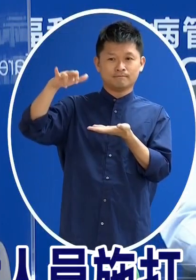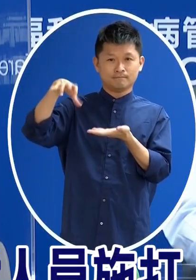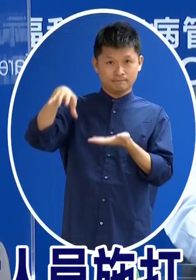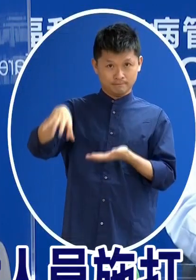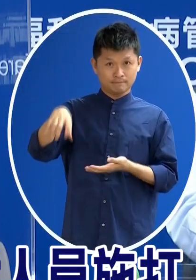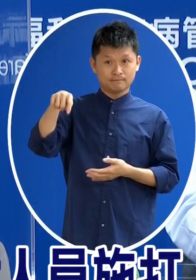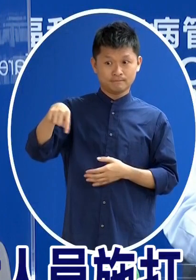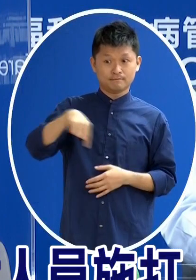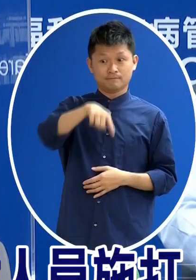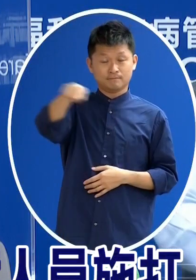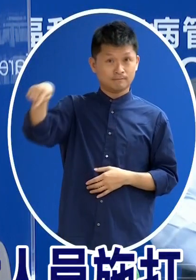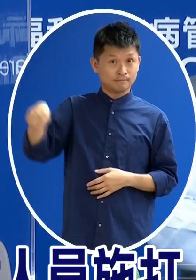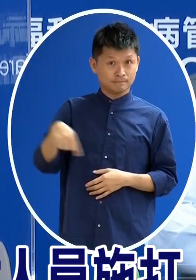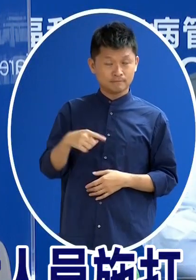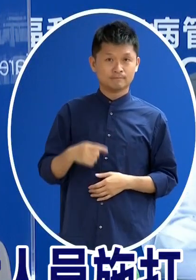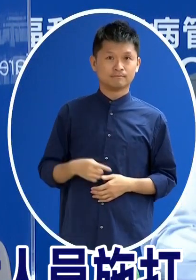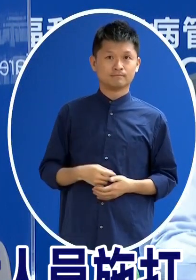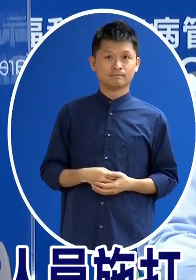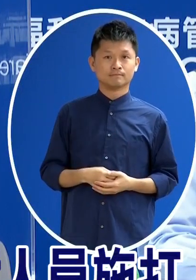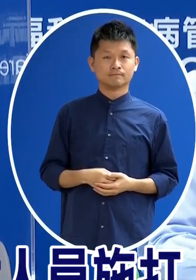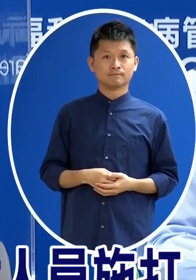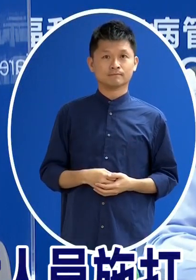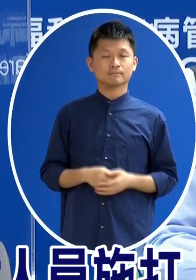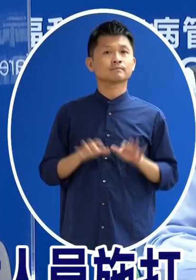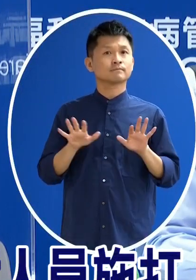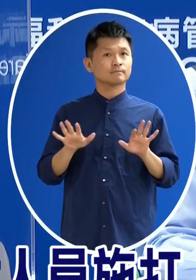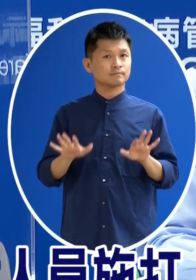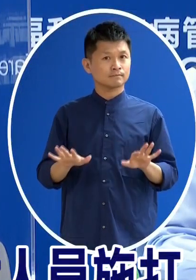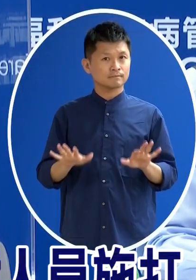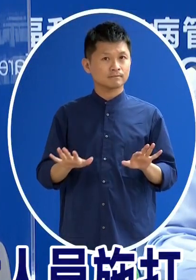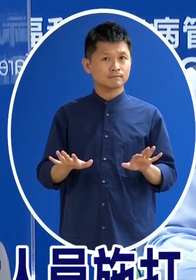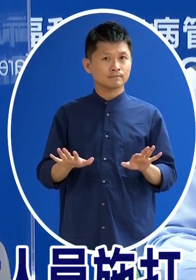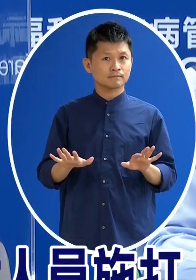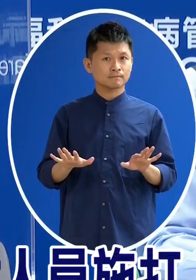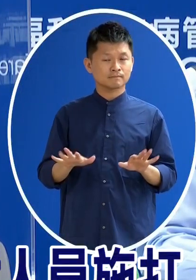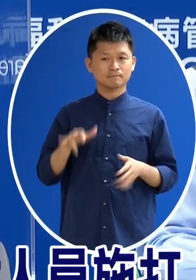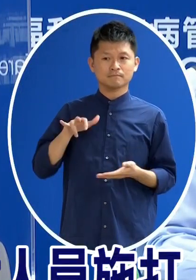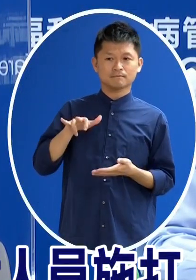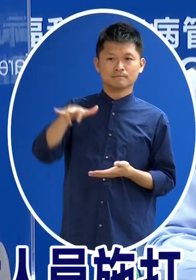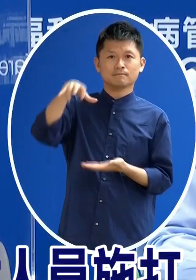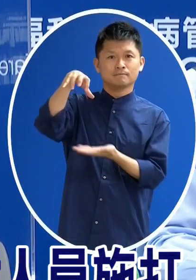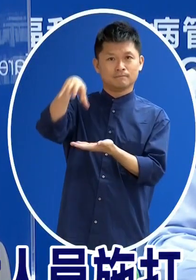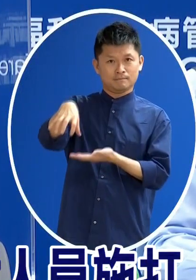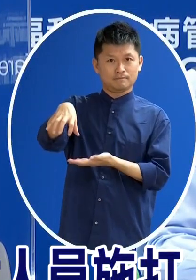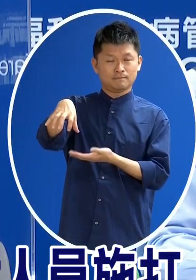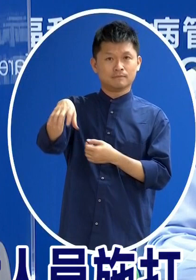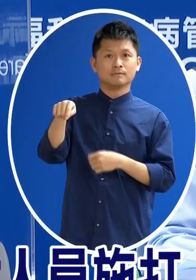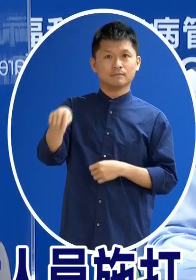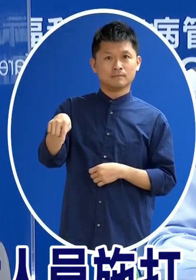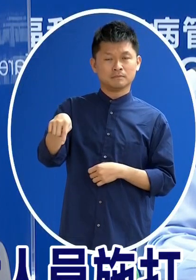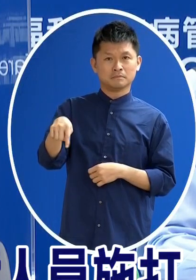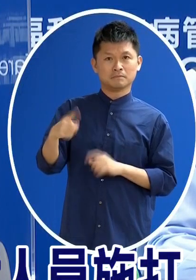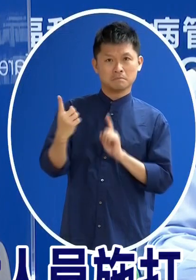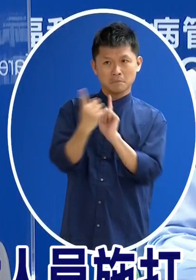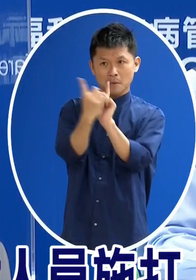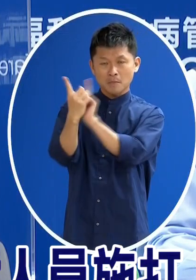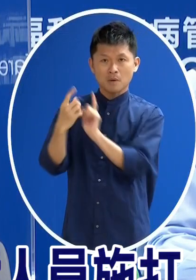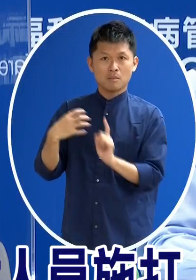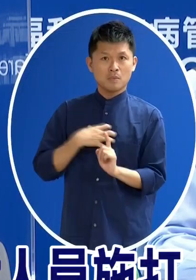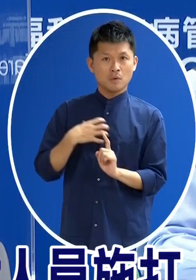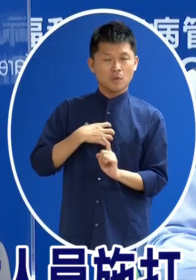在边境的人员大家都强调在现在它还是在边境有相当的一个风险，而且